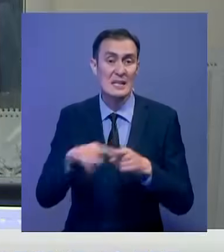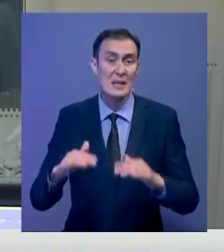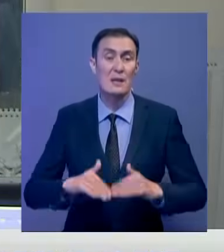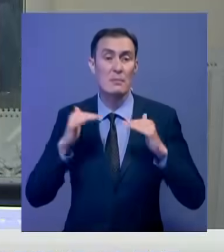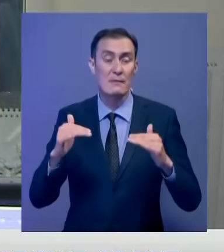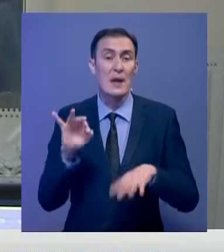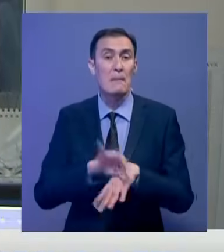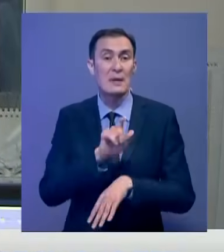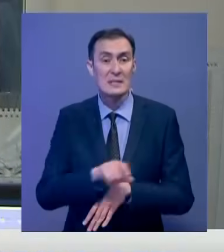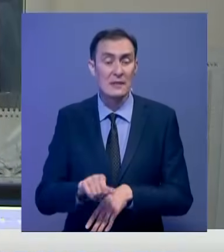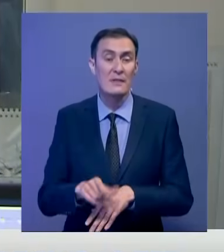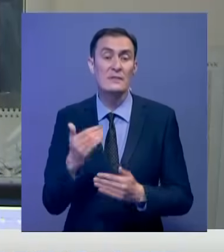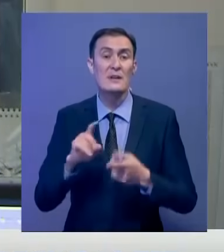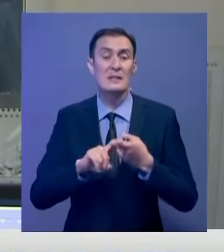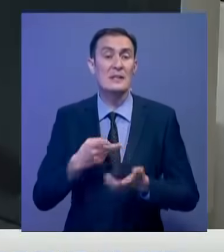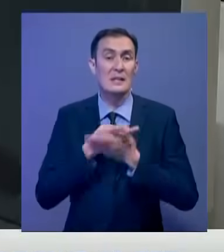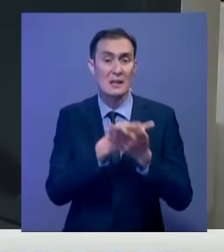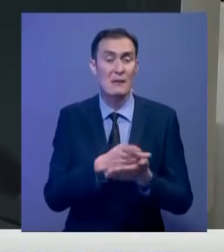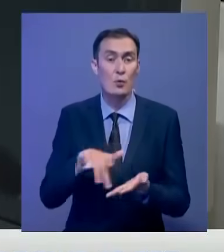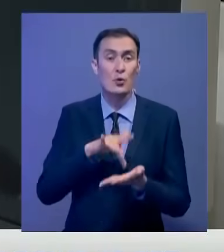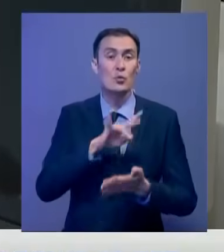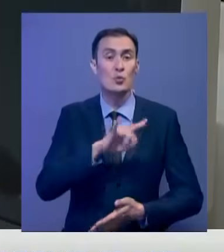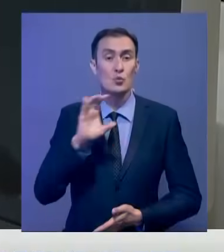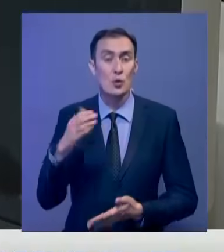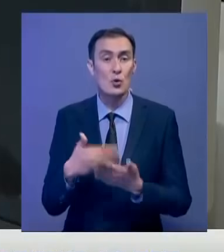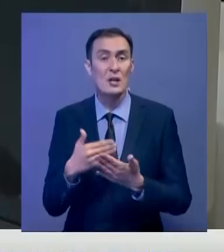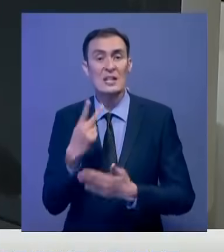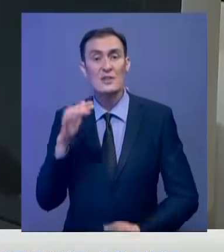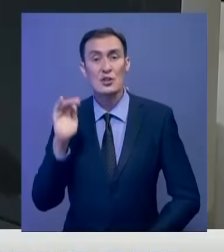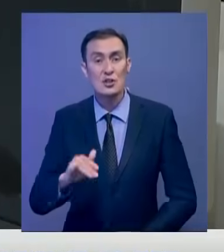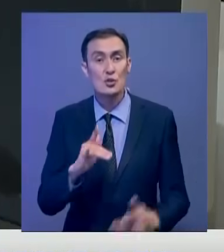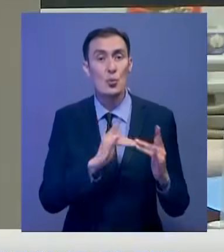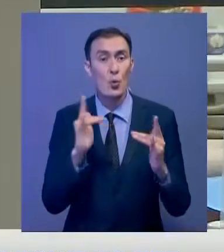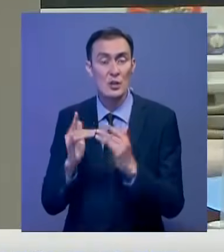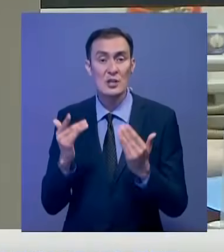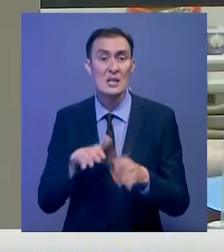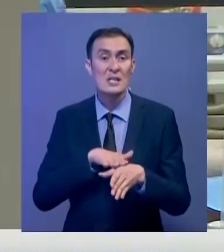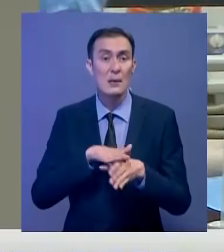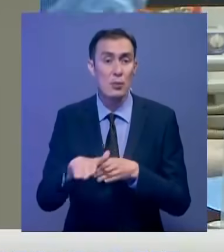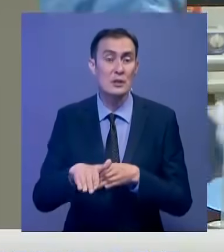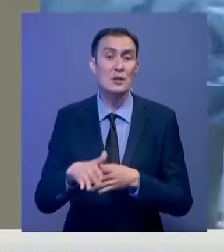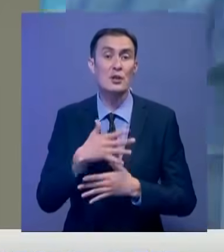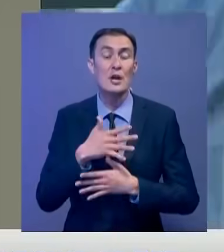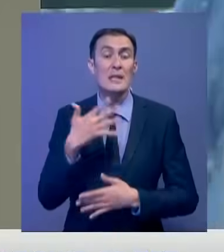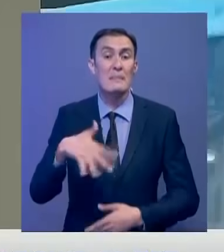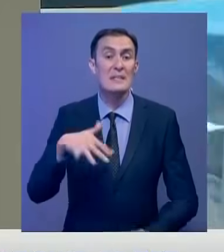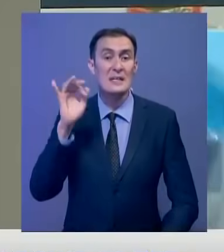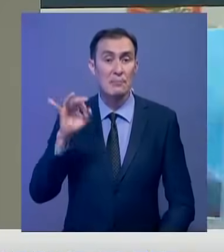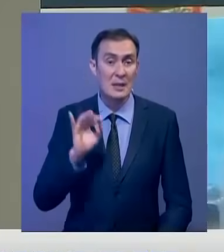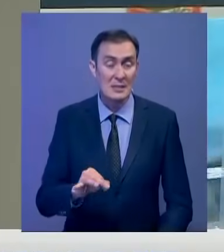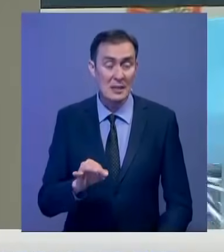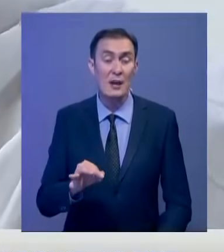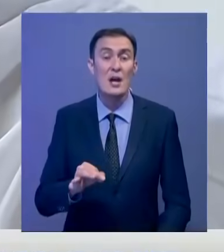наплыв пациентов. Всего в инфекционных стационарах Нур-Султана около 2000 коек. Сейчас они заполнены больше, чем